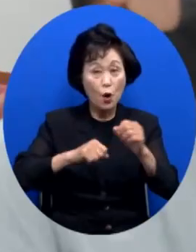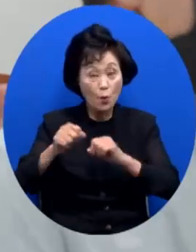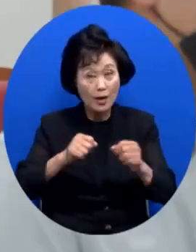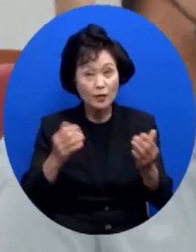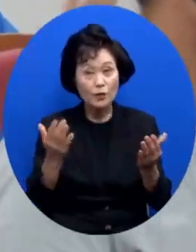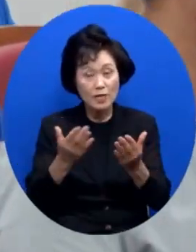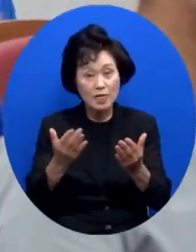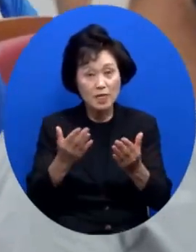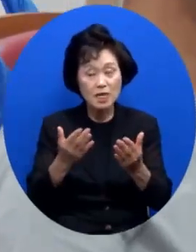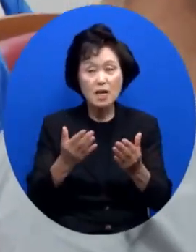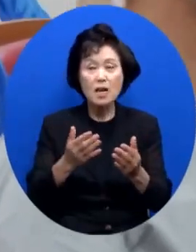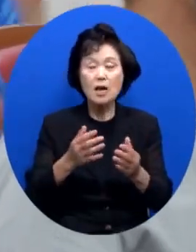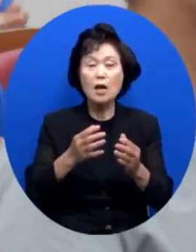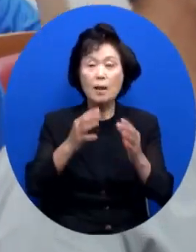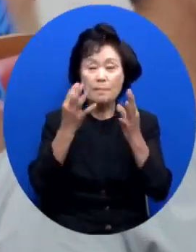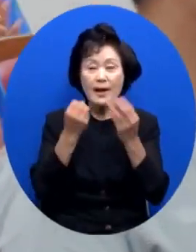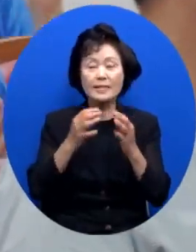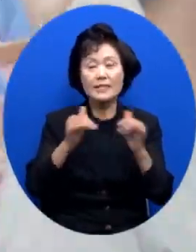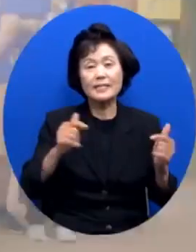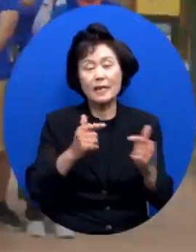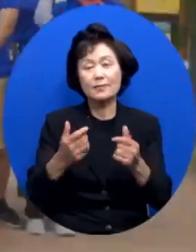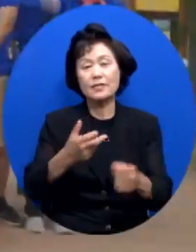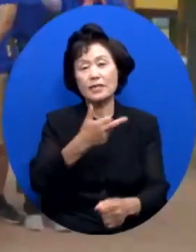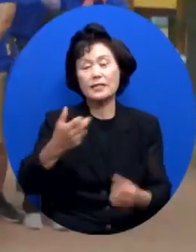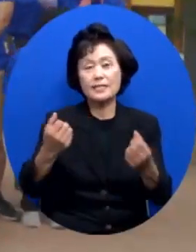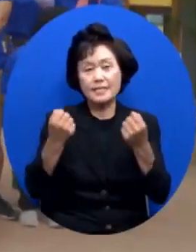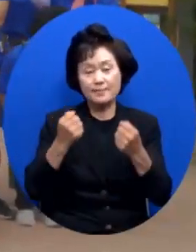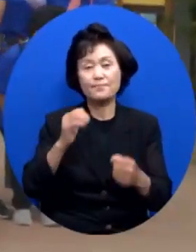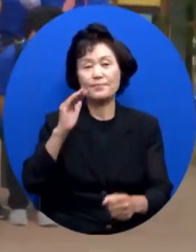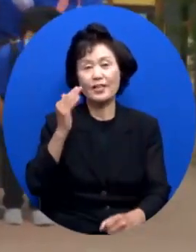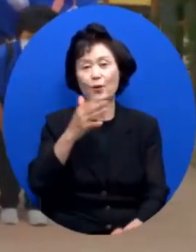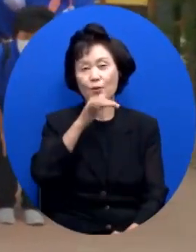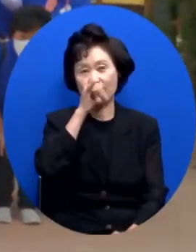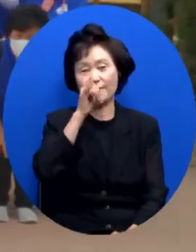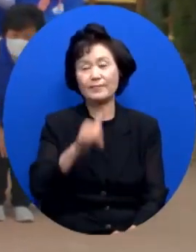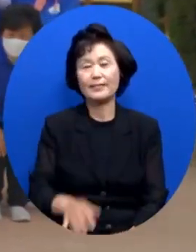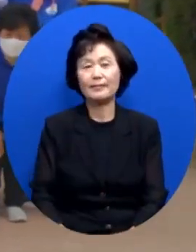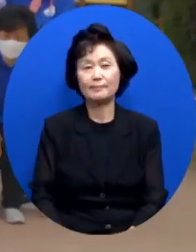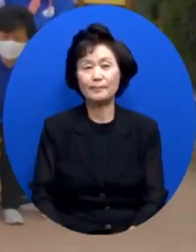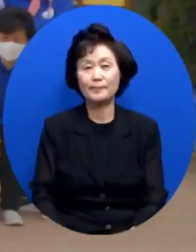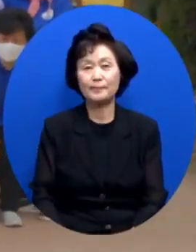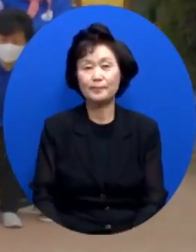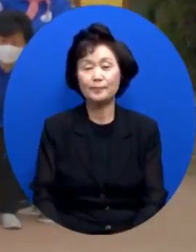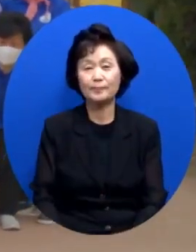지역 주민들에게도 큰 힘이 되고 있습니다. CTS 뉴스 장현수입니다.